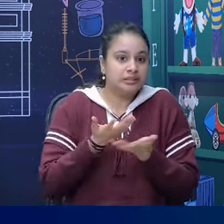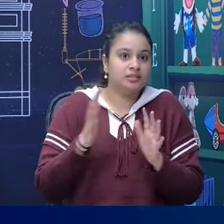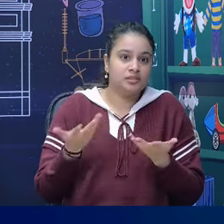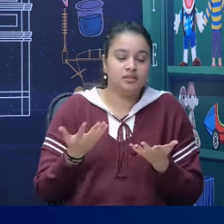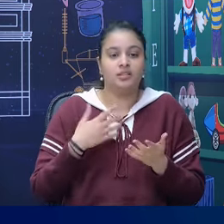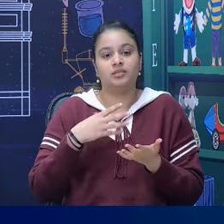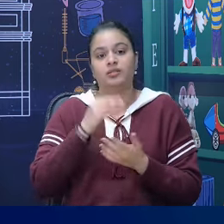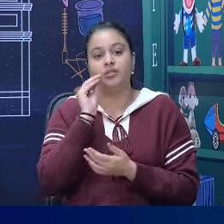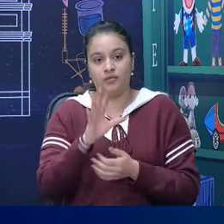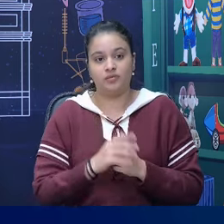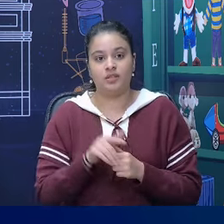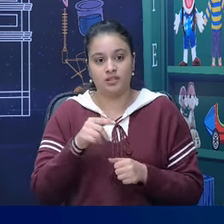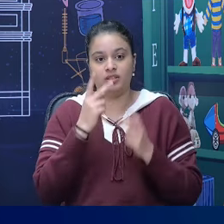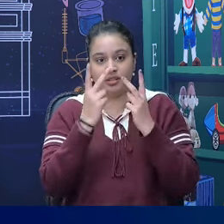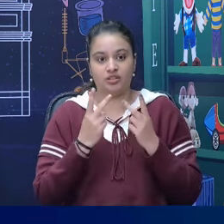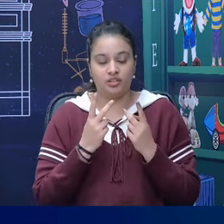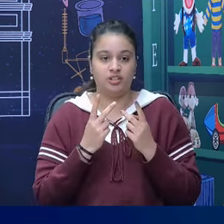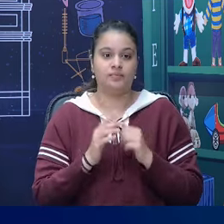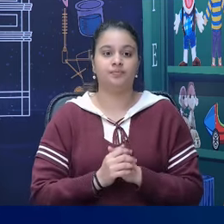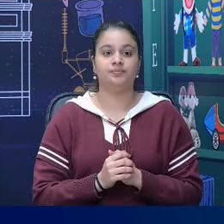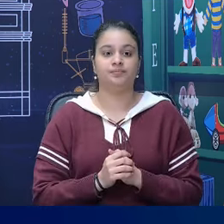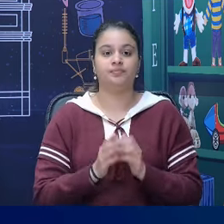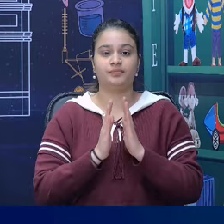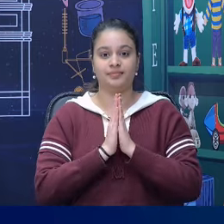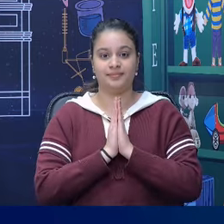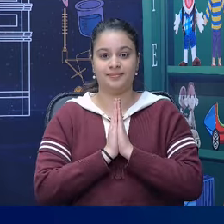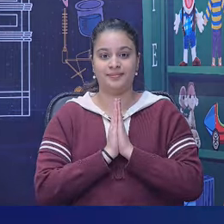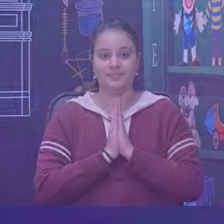आपको पता लगेगा 2 बजे तो देखते रहिए ई विद्या चैनल्स